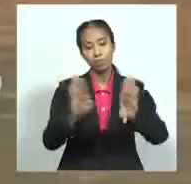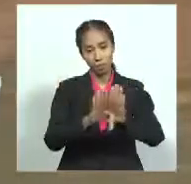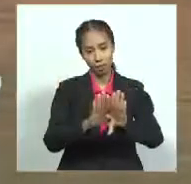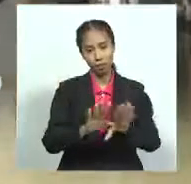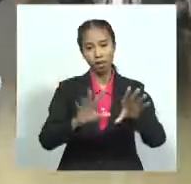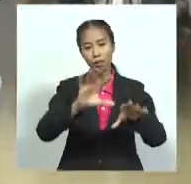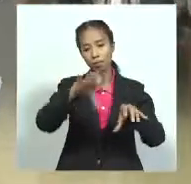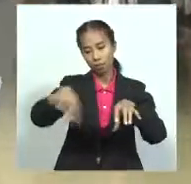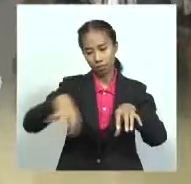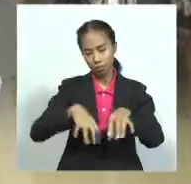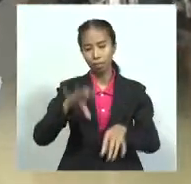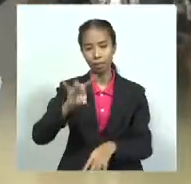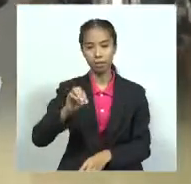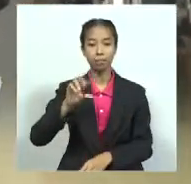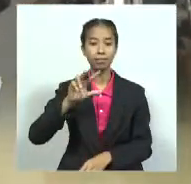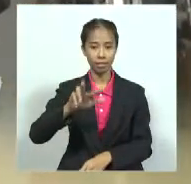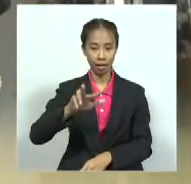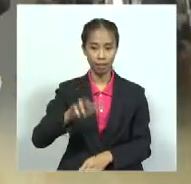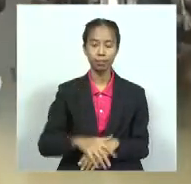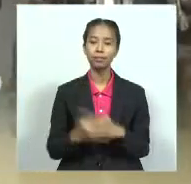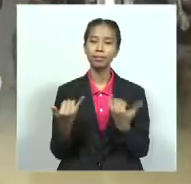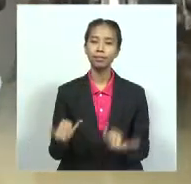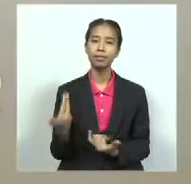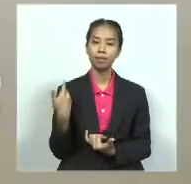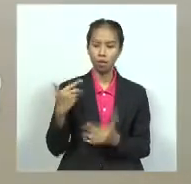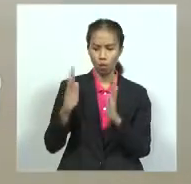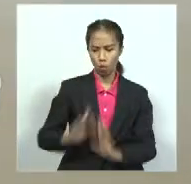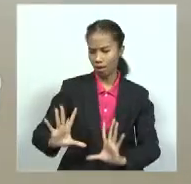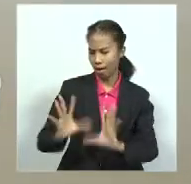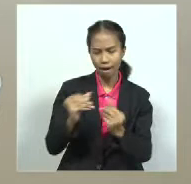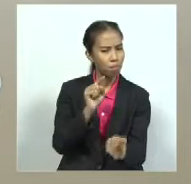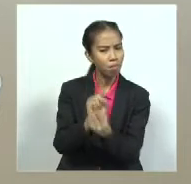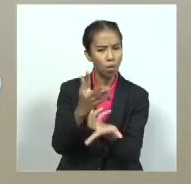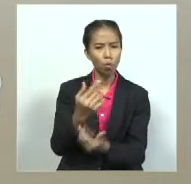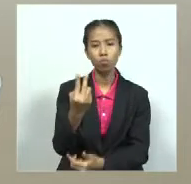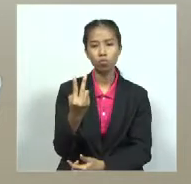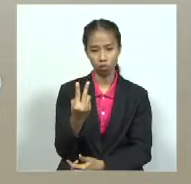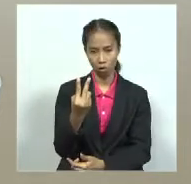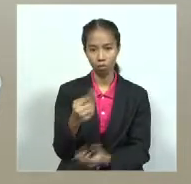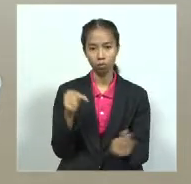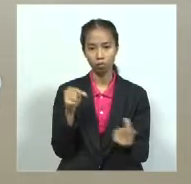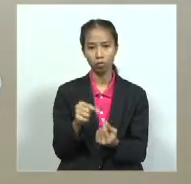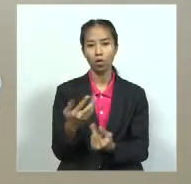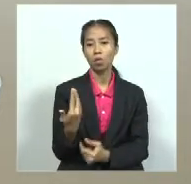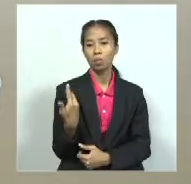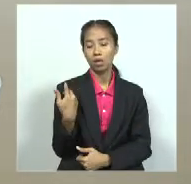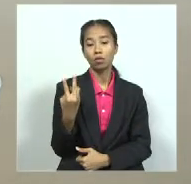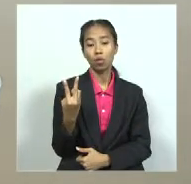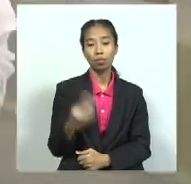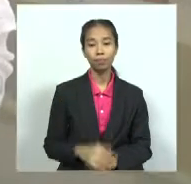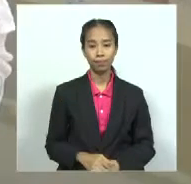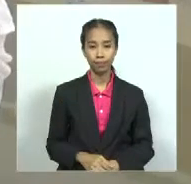ำนวน83แห่งและมีรายงานผู้สูญหายจำนวน2รายในพื้นที่อำเภอชะอวดและอำเภอร่อนพิบู